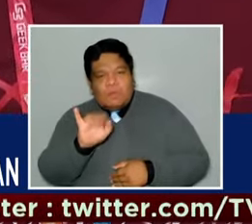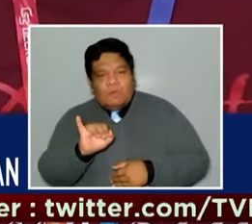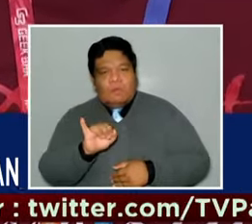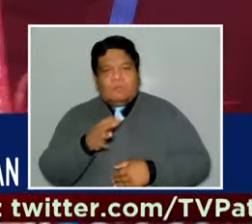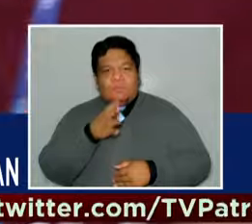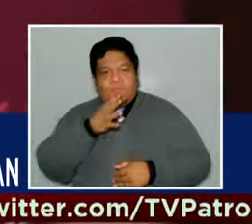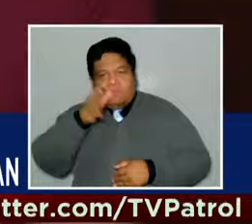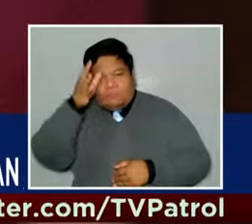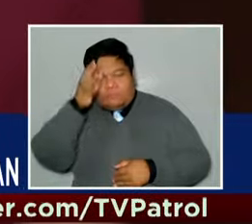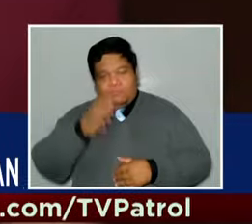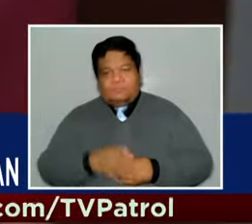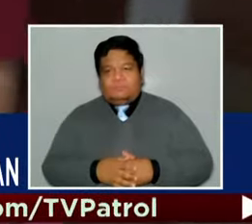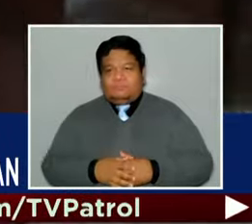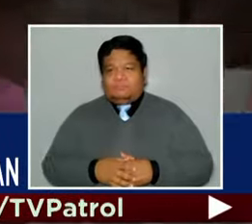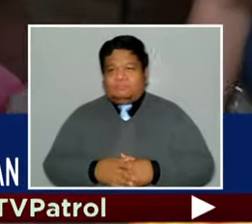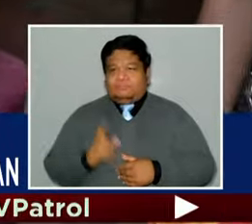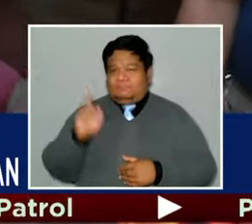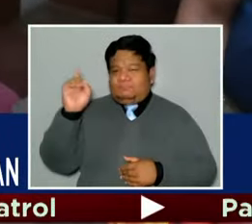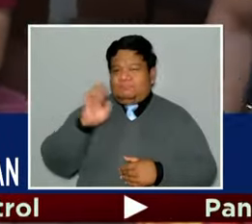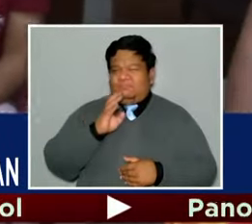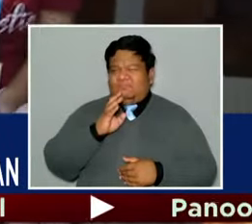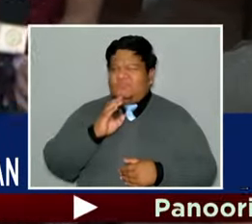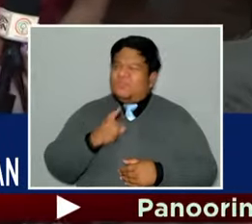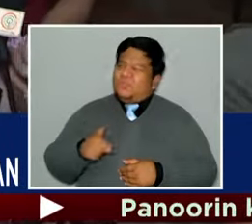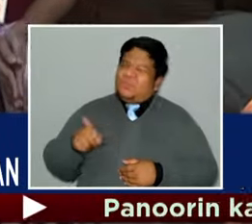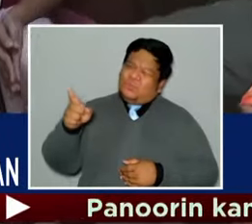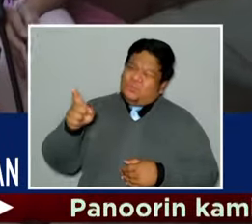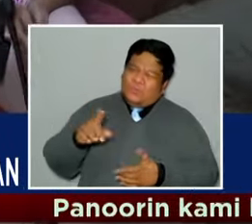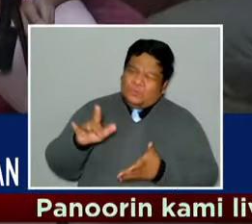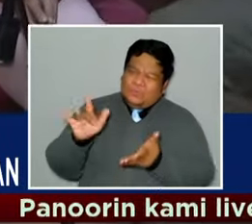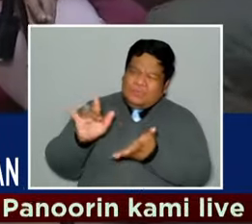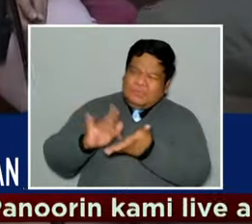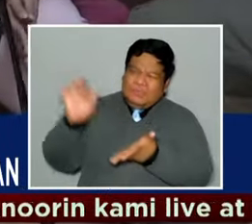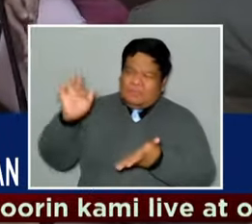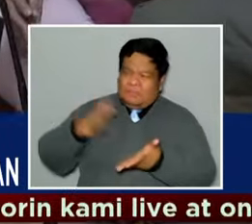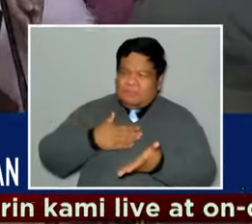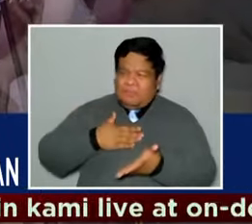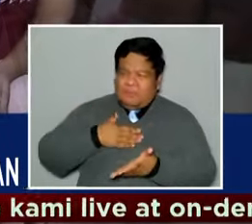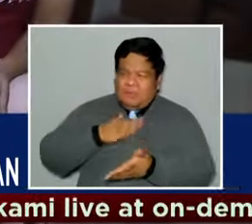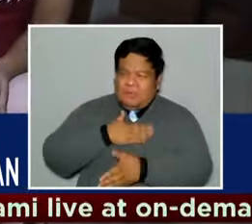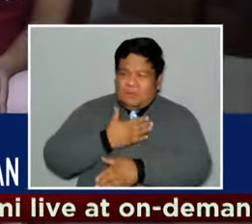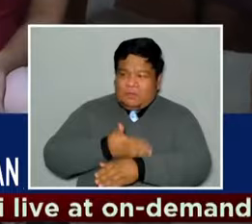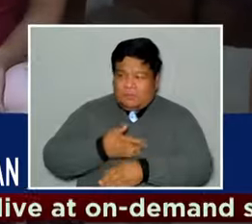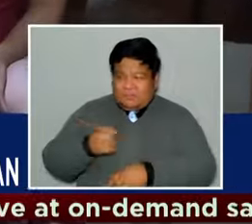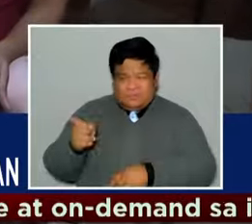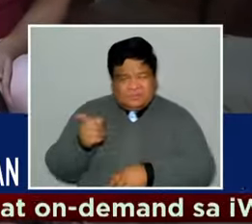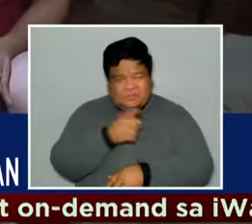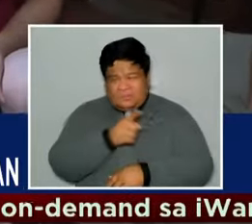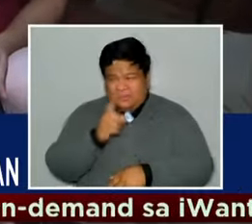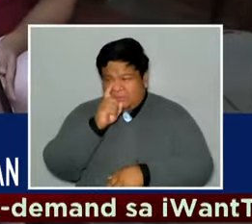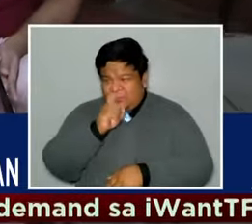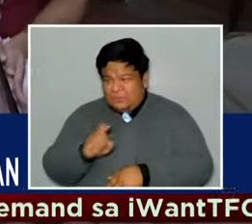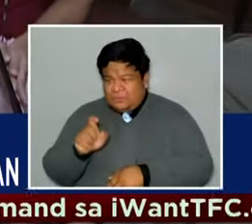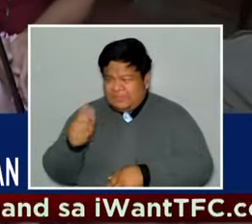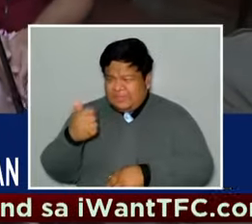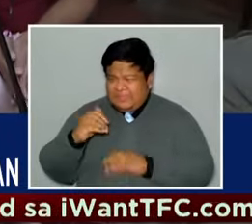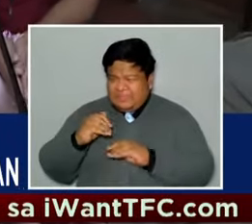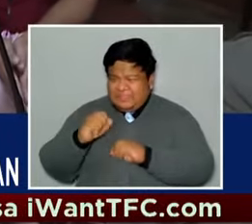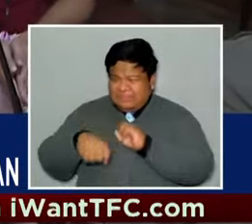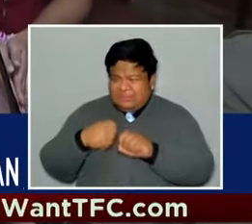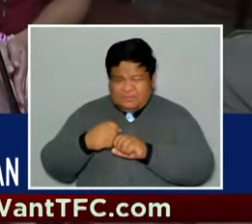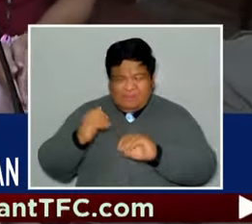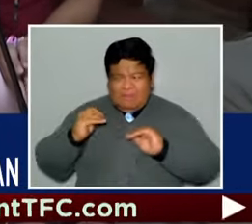bata ng anak ko. Opo, amin na lang po ako doon. Tsaka yung edad ng anak ko, 10 years ang tanda mo dyan. Sa tingin mo, makaka-move on ka rin